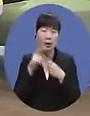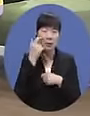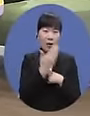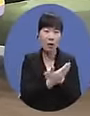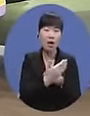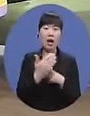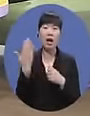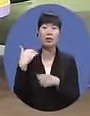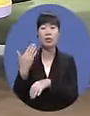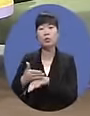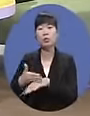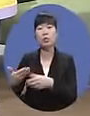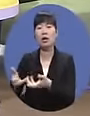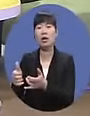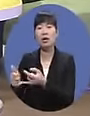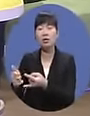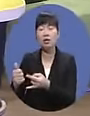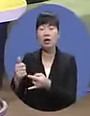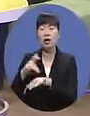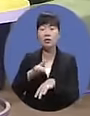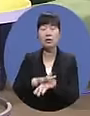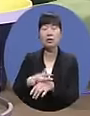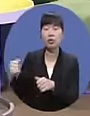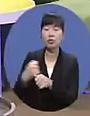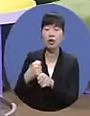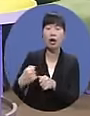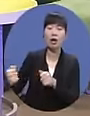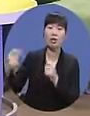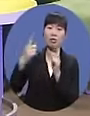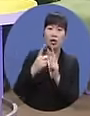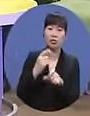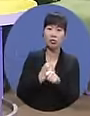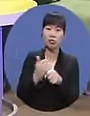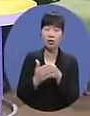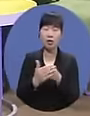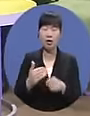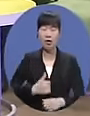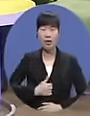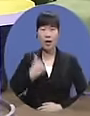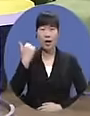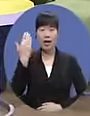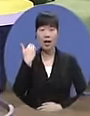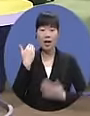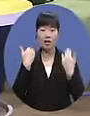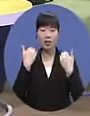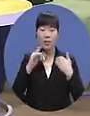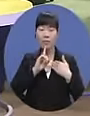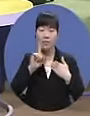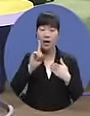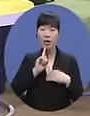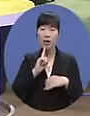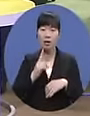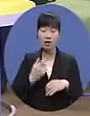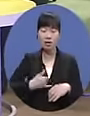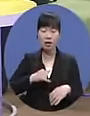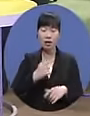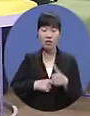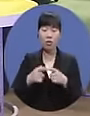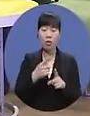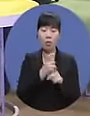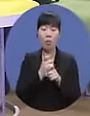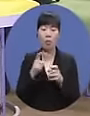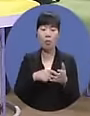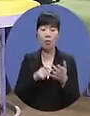일진들에게 상습적으로 구타를 당하고 있다는 겁니다. 너무 화가 나서 당장 학교에 알리겠다고 하니까 아이가 더 큰 보복만